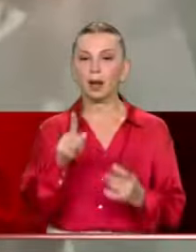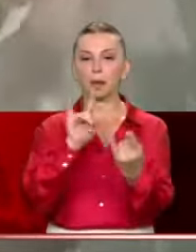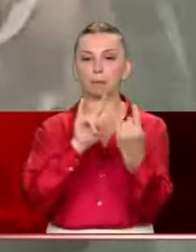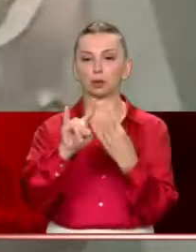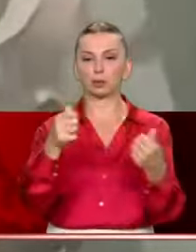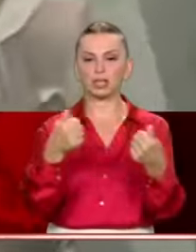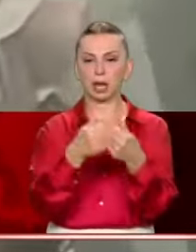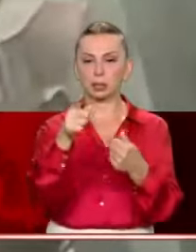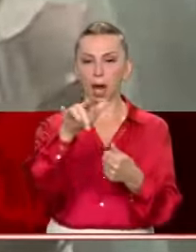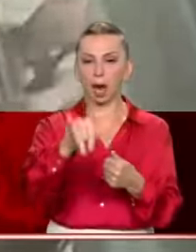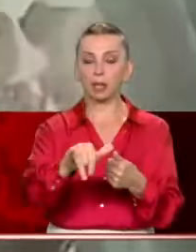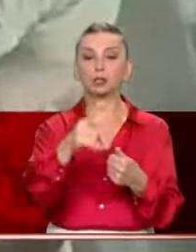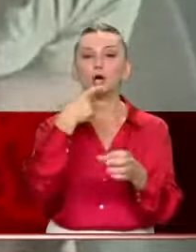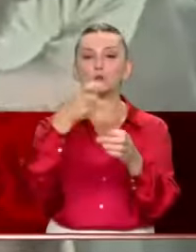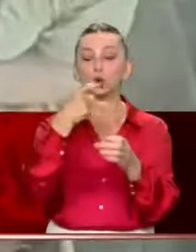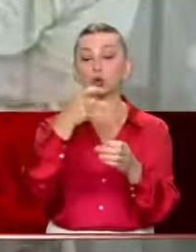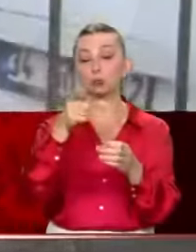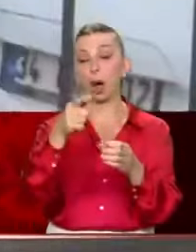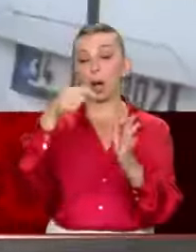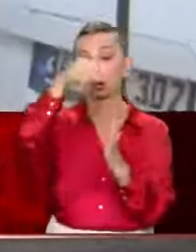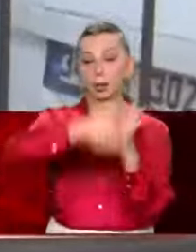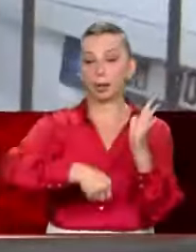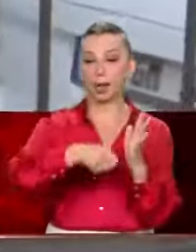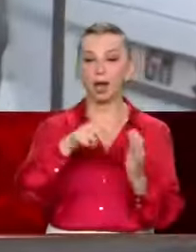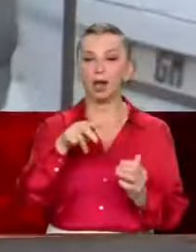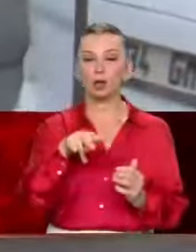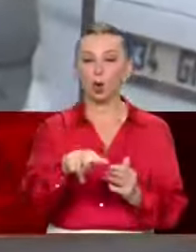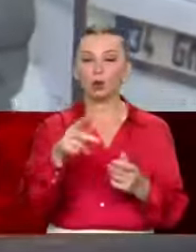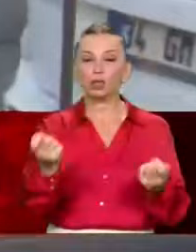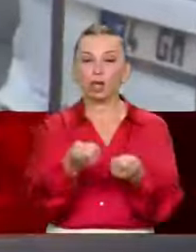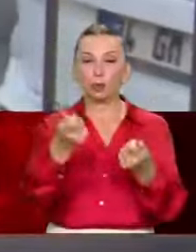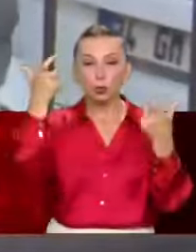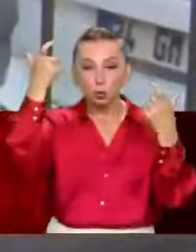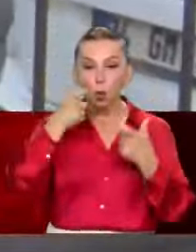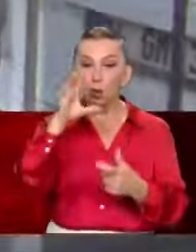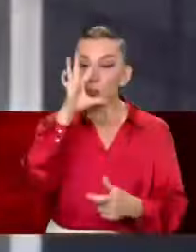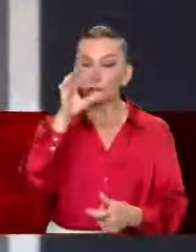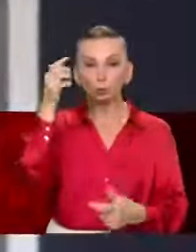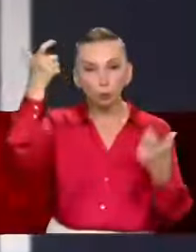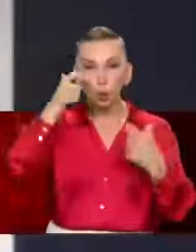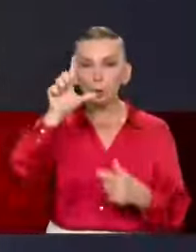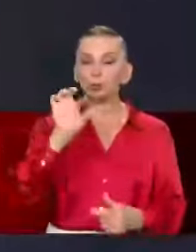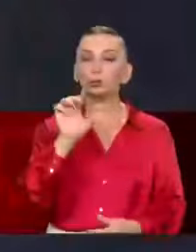Metrobüs kazası ile ilgili soruşturma genişledi. Yol çalışmasında sorumlu olan 6 kişi daha gözaltına alındı.